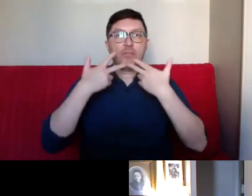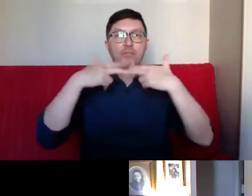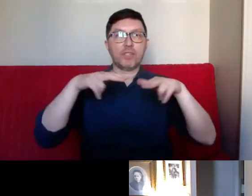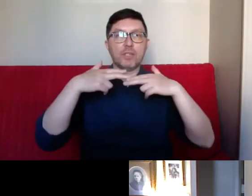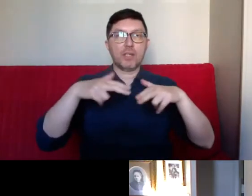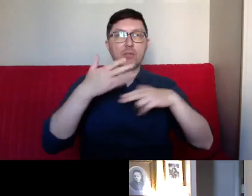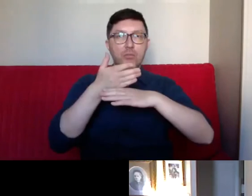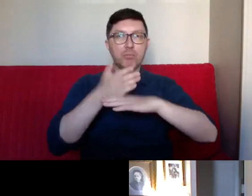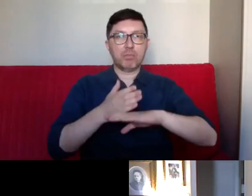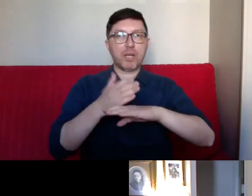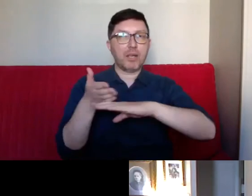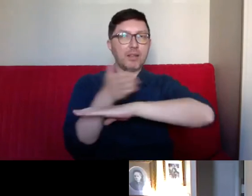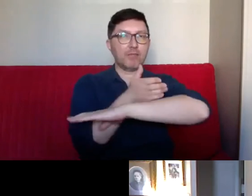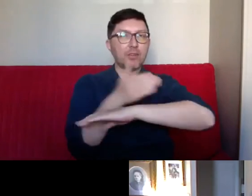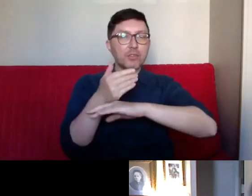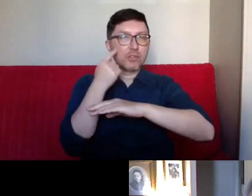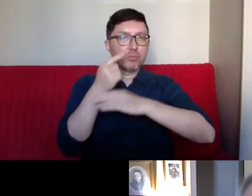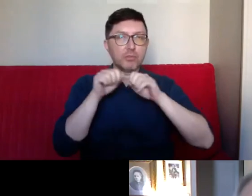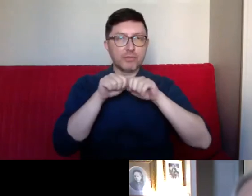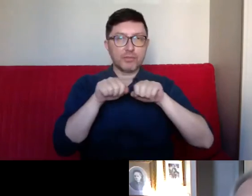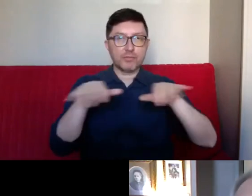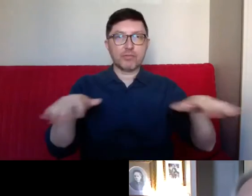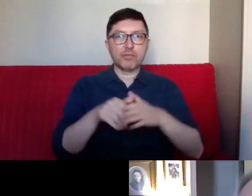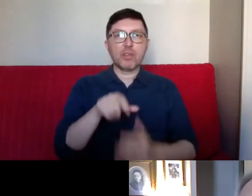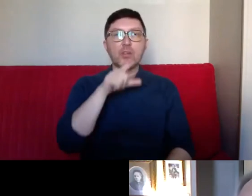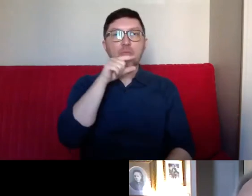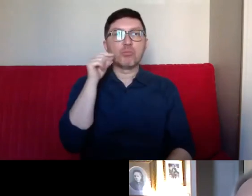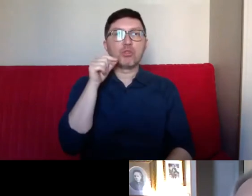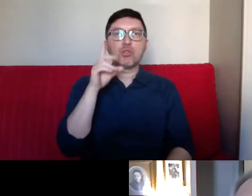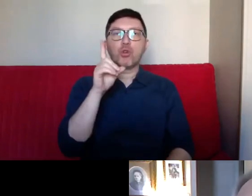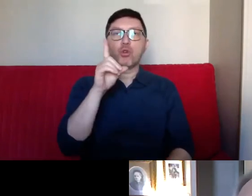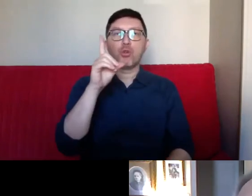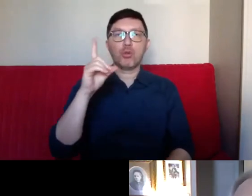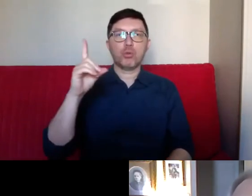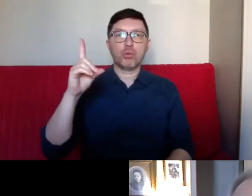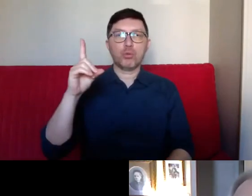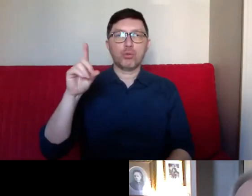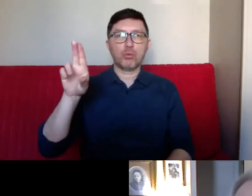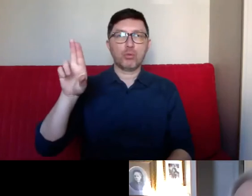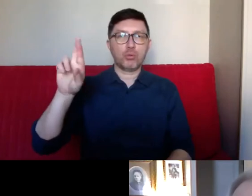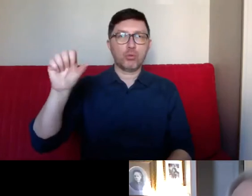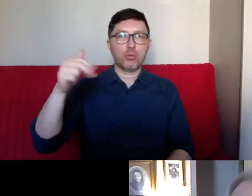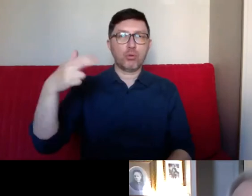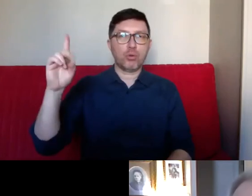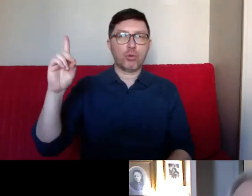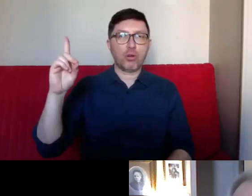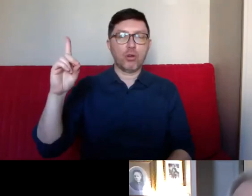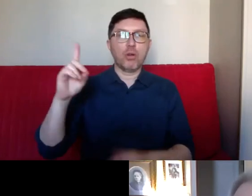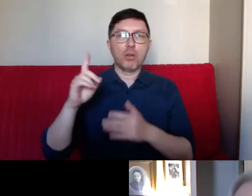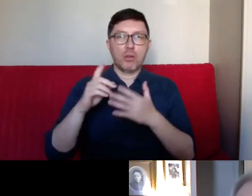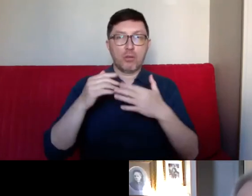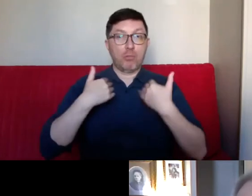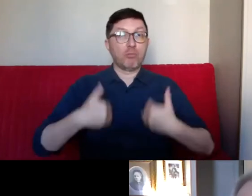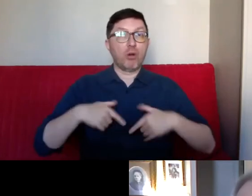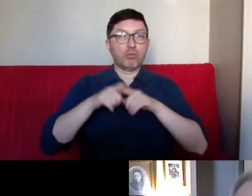Durand, member of the European Parliament as well. So I think that directly from our